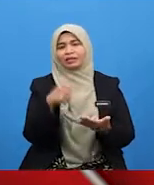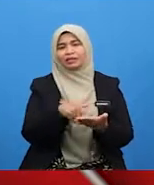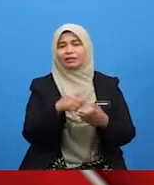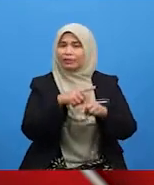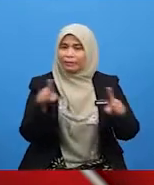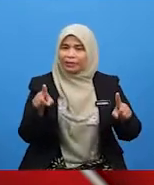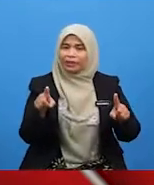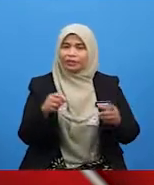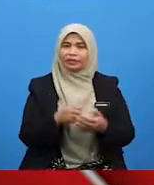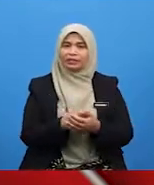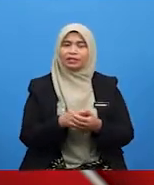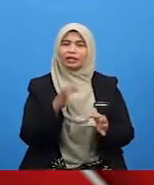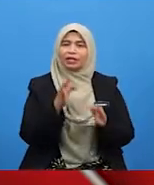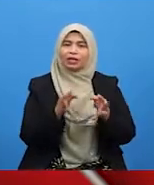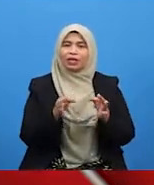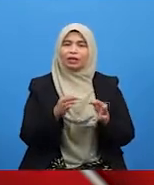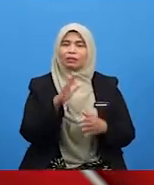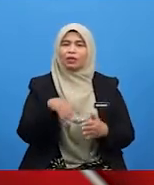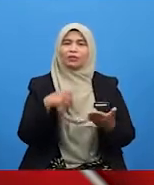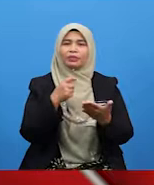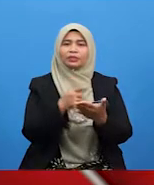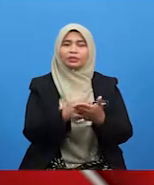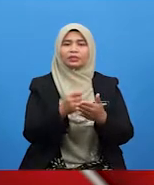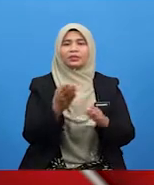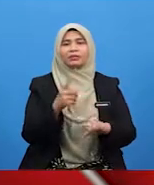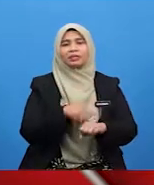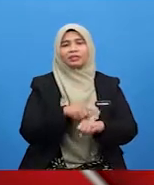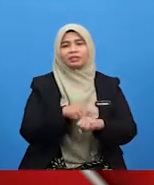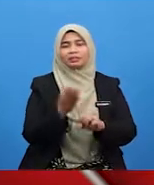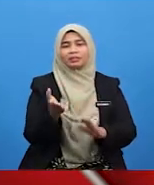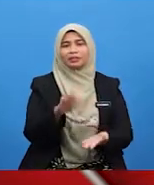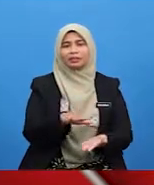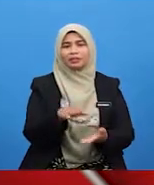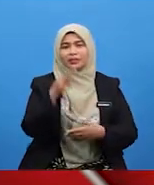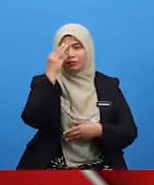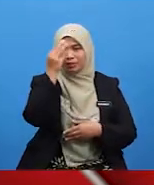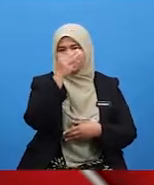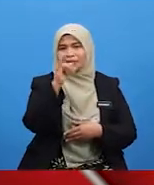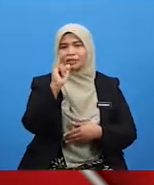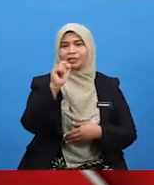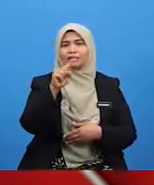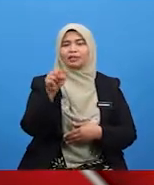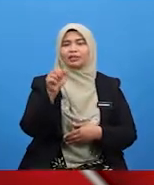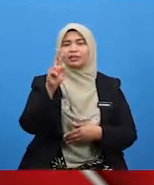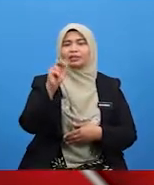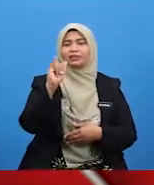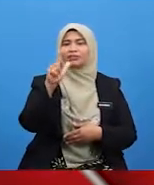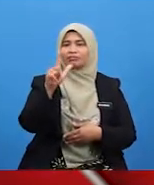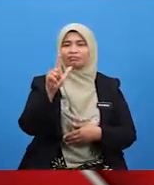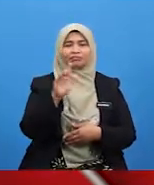Tetapi sekiranya belum tiba masa kematiannya, Malaikat Israel tidak akan mencabutnya.